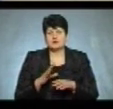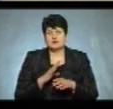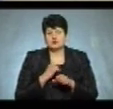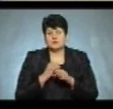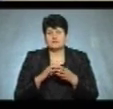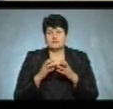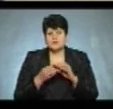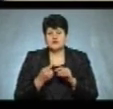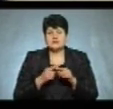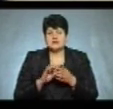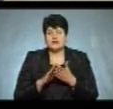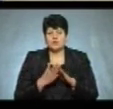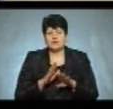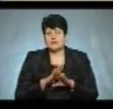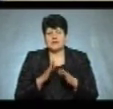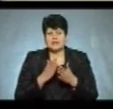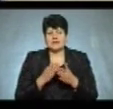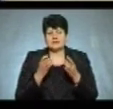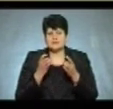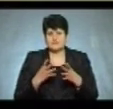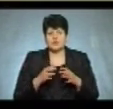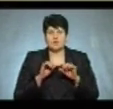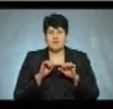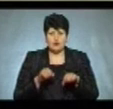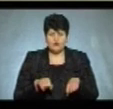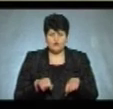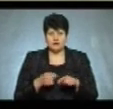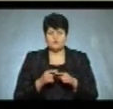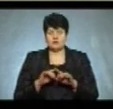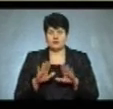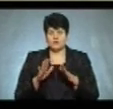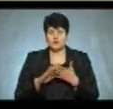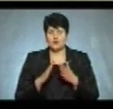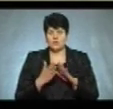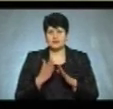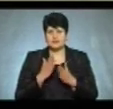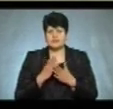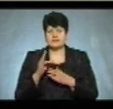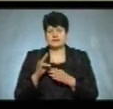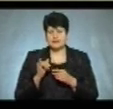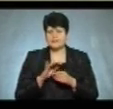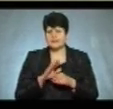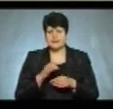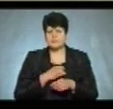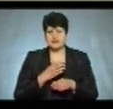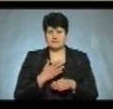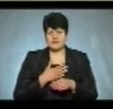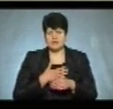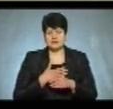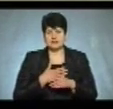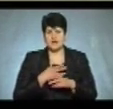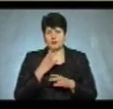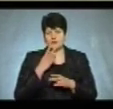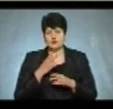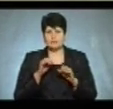що цей договір не є цивільно-правовим чи господарсько-правовим. В даному випадку угода базується не на приватно-правових, а на публічно-правових